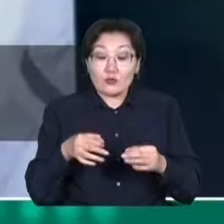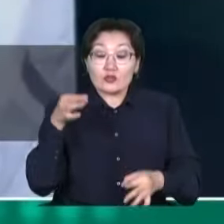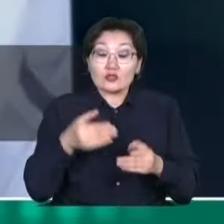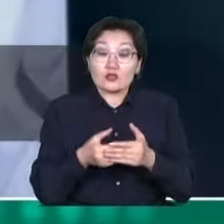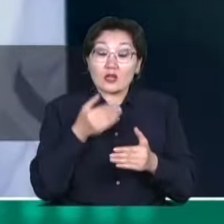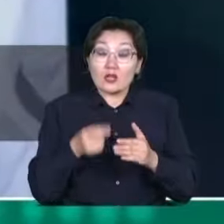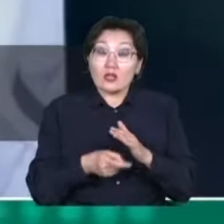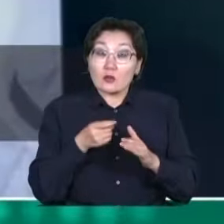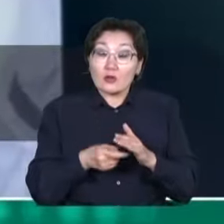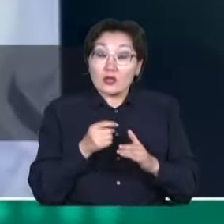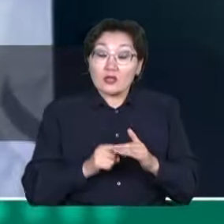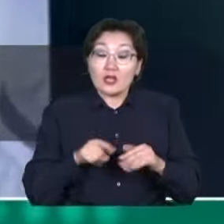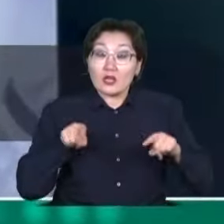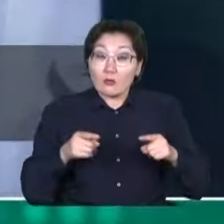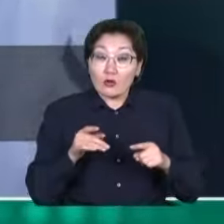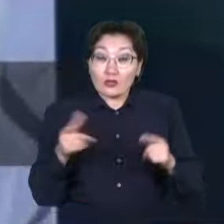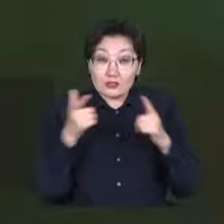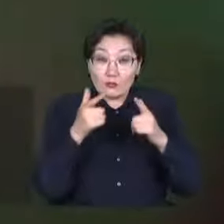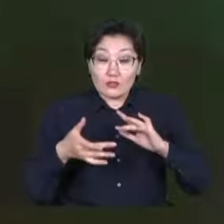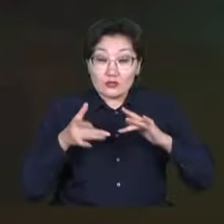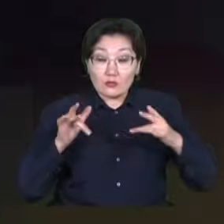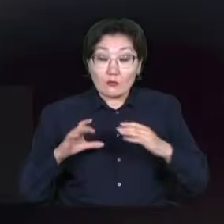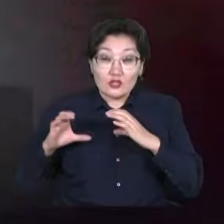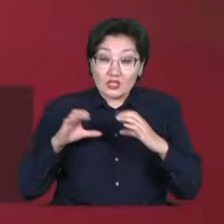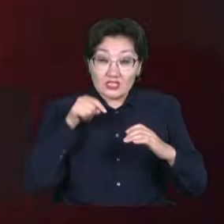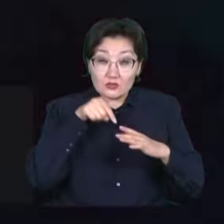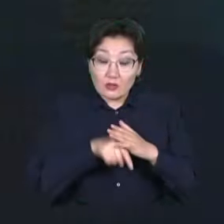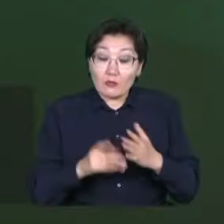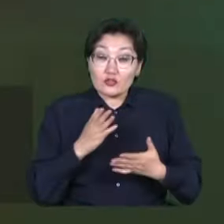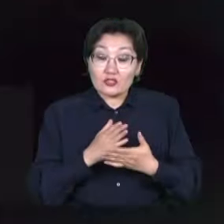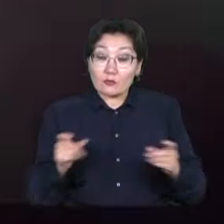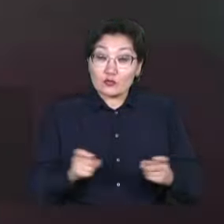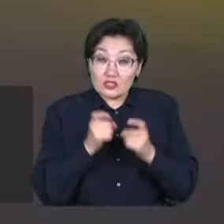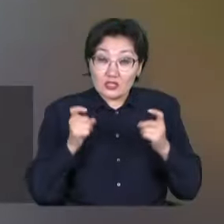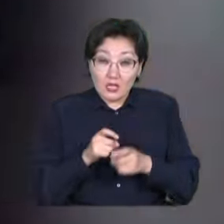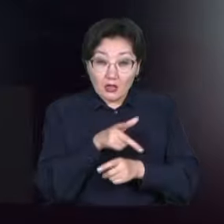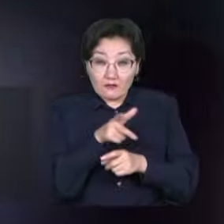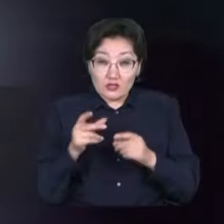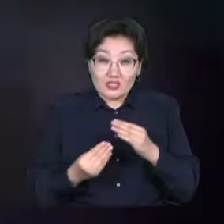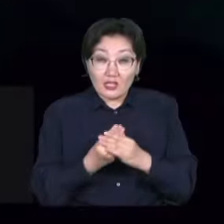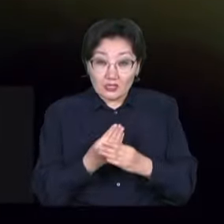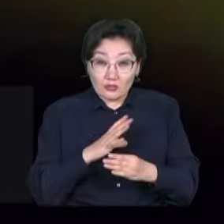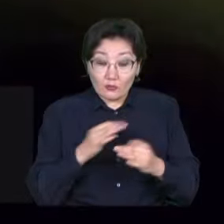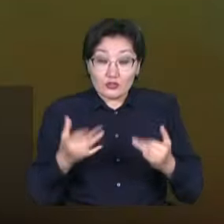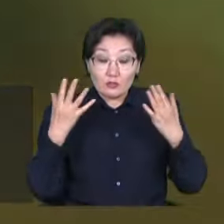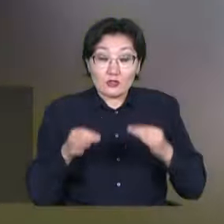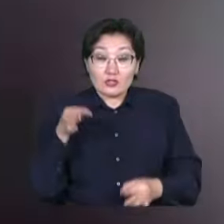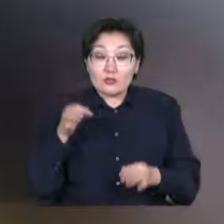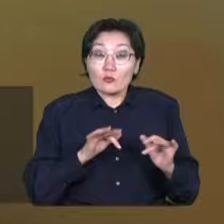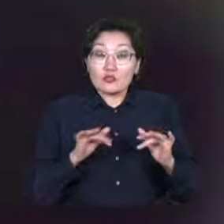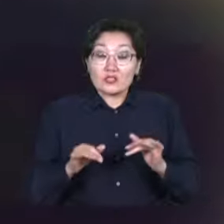алғанын хабарлады. Кейінірек әлеуметтік желіде қоғамдық көліктің ішінде болған кикілжіңнің видеосы да тарады. Бүгінде